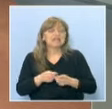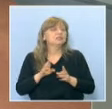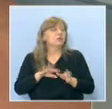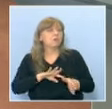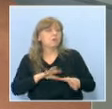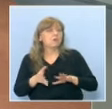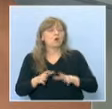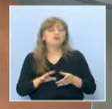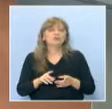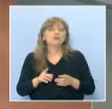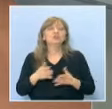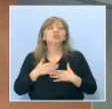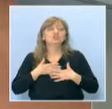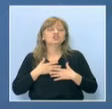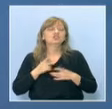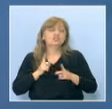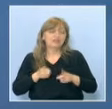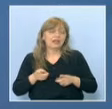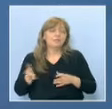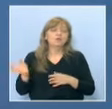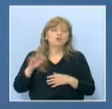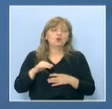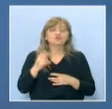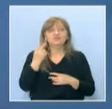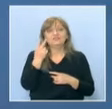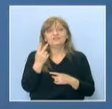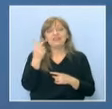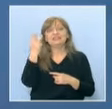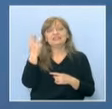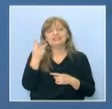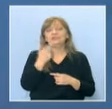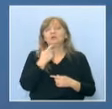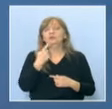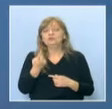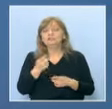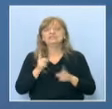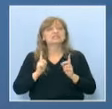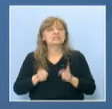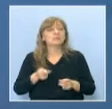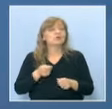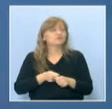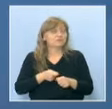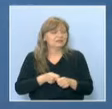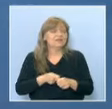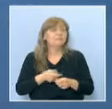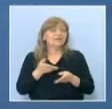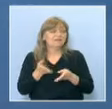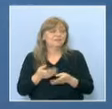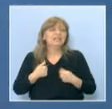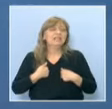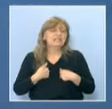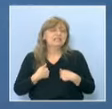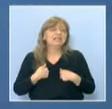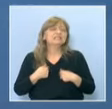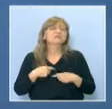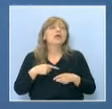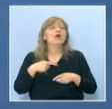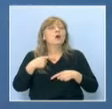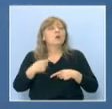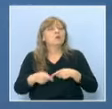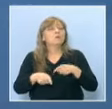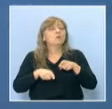може би ще ни трябват още 2-3 години, за да я осъществим. Но пък ние сме последователни и